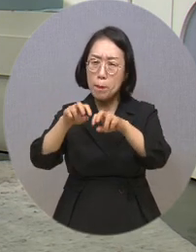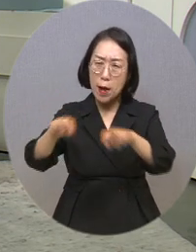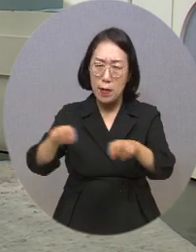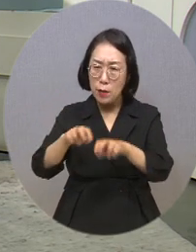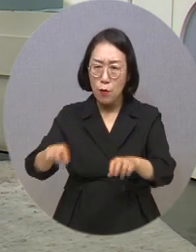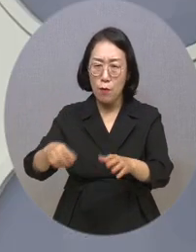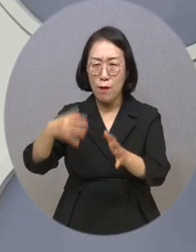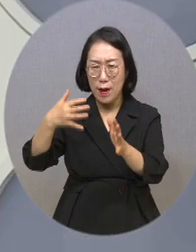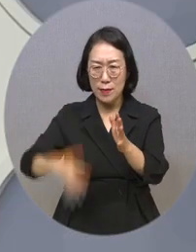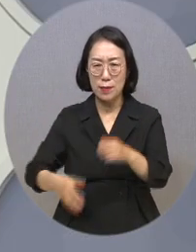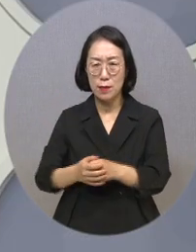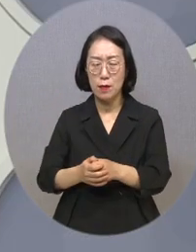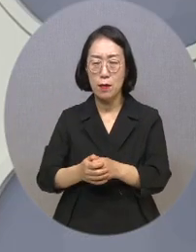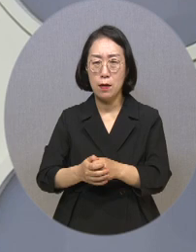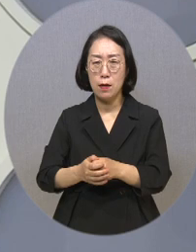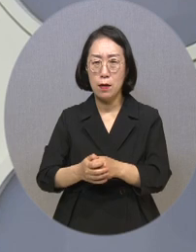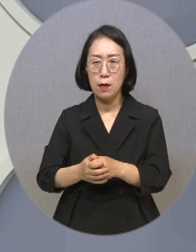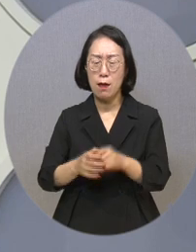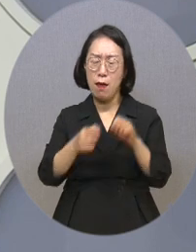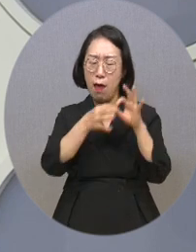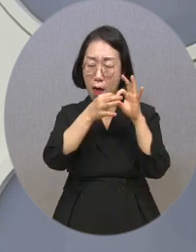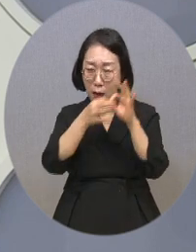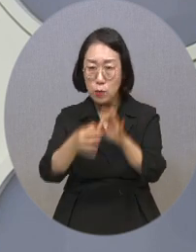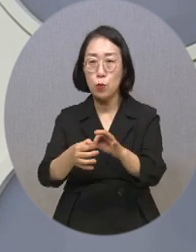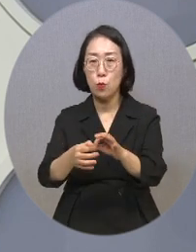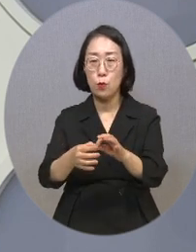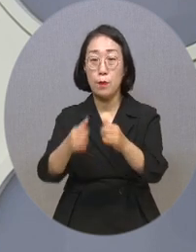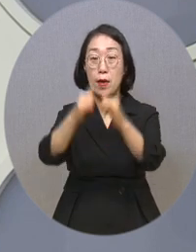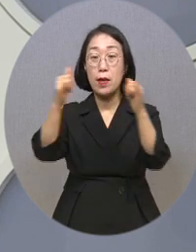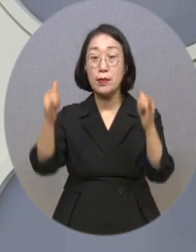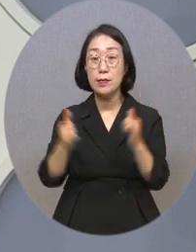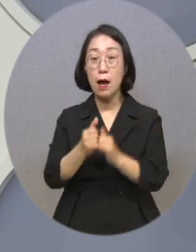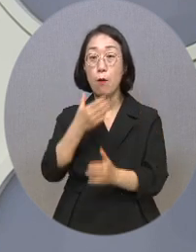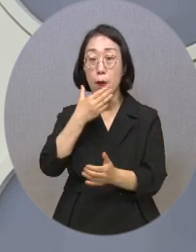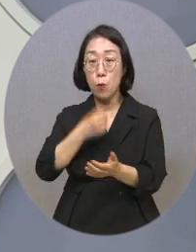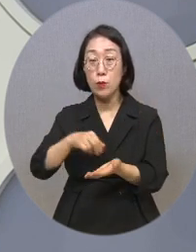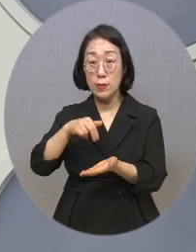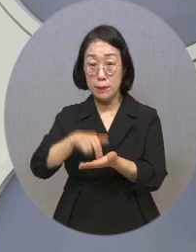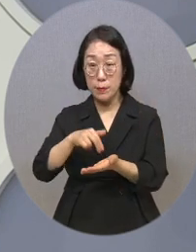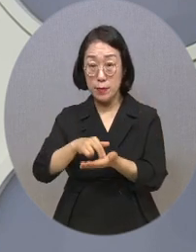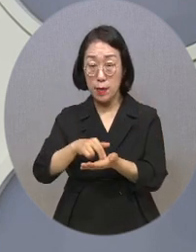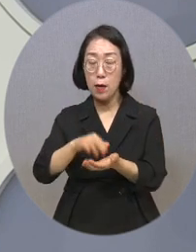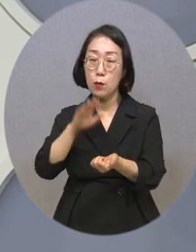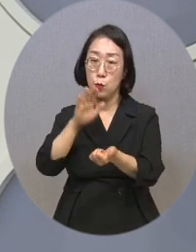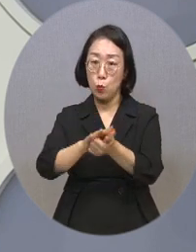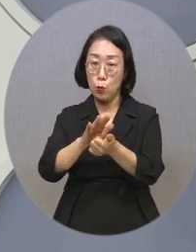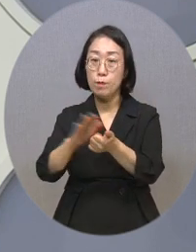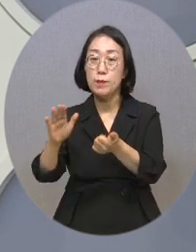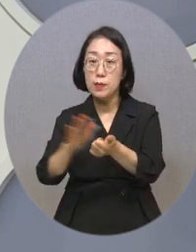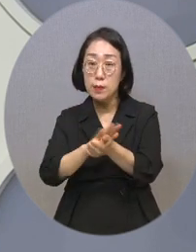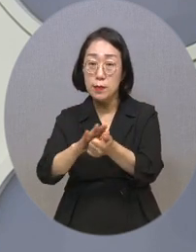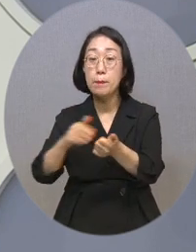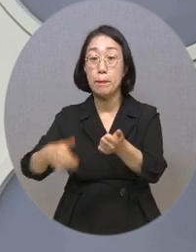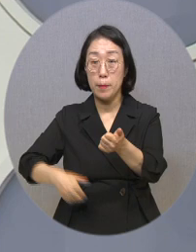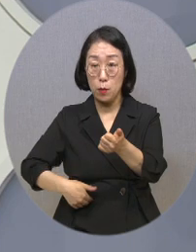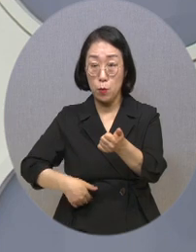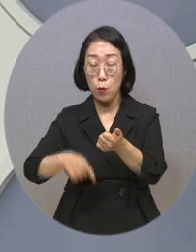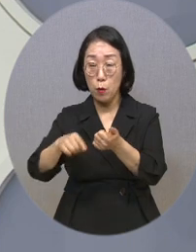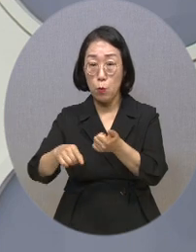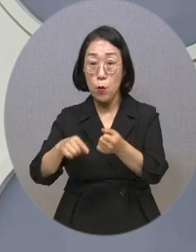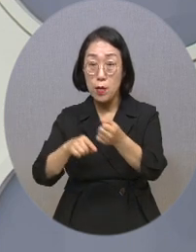아주 길게 가거든요. 그러니까 사회복지적 차원에서 접근해야 되고 또 이걸 원인을 알고